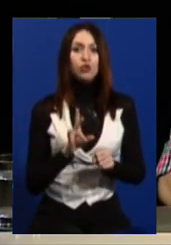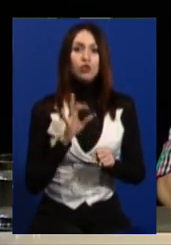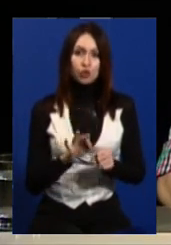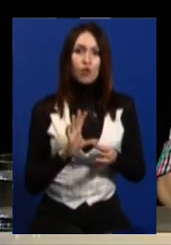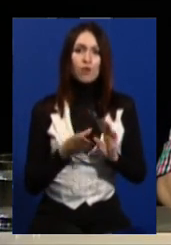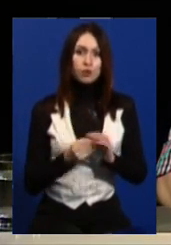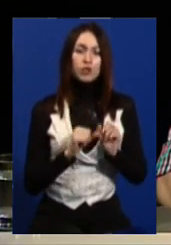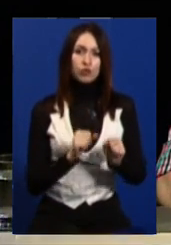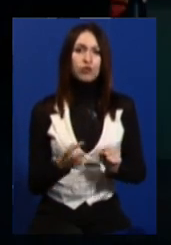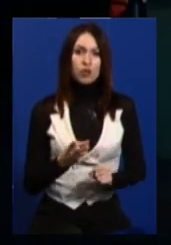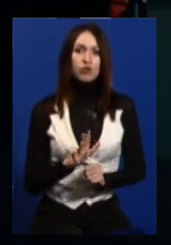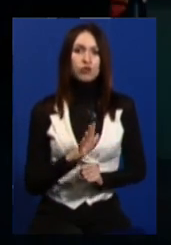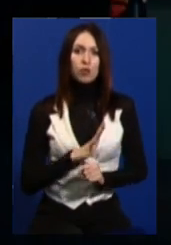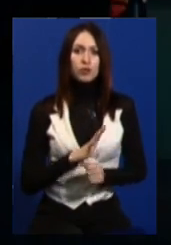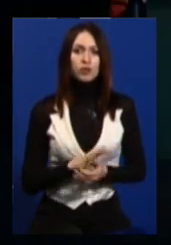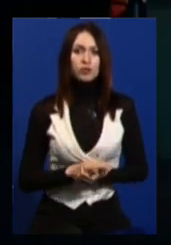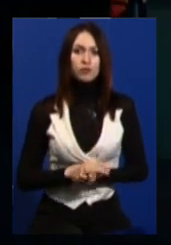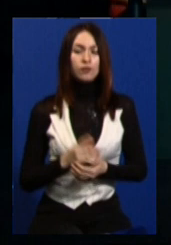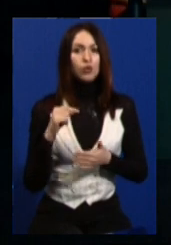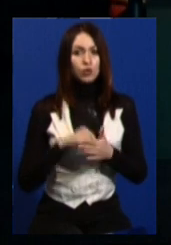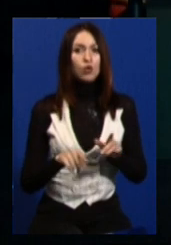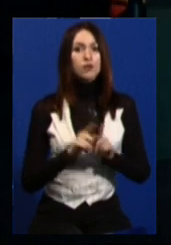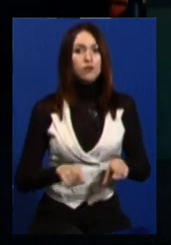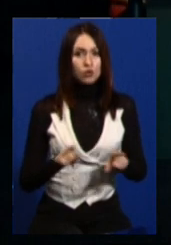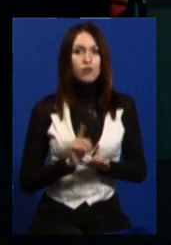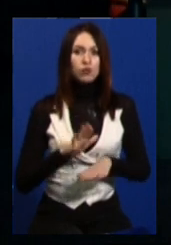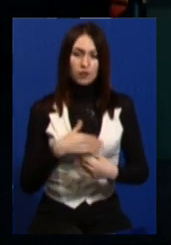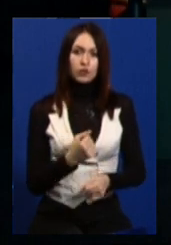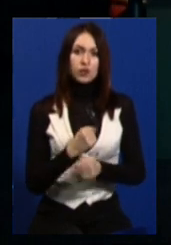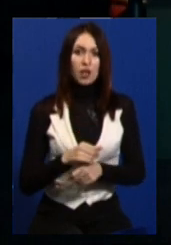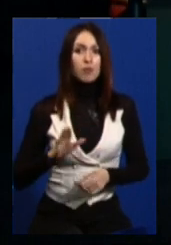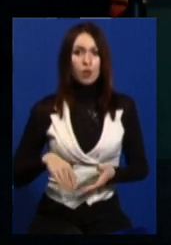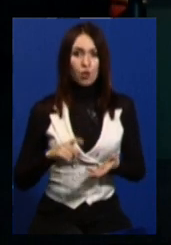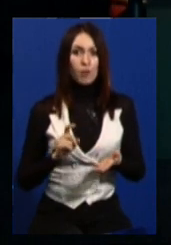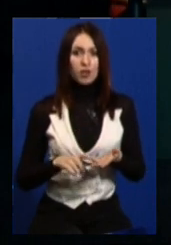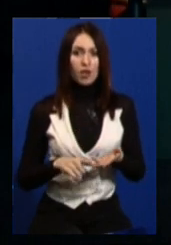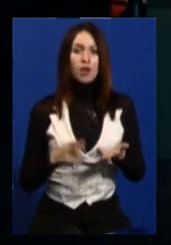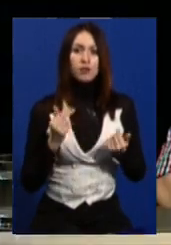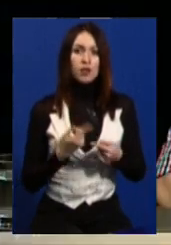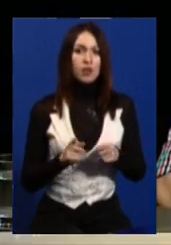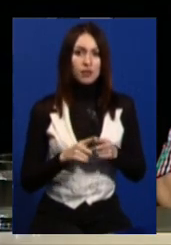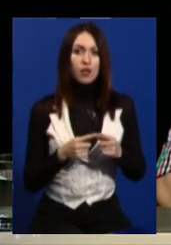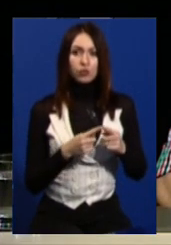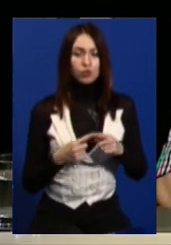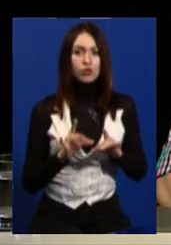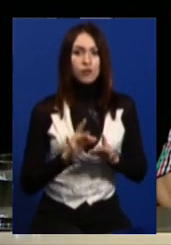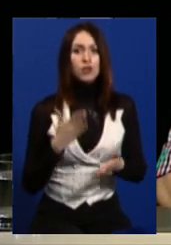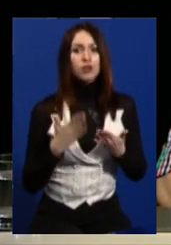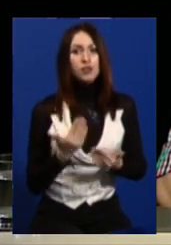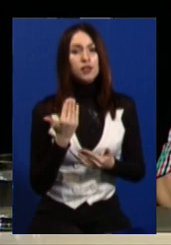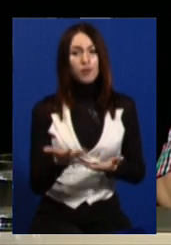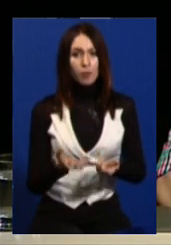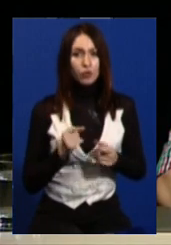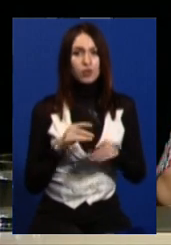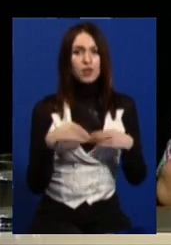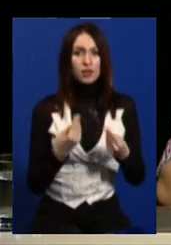защита после этого должна быть. Тобто все одно радите зробити потім аналіз? Чи не радите? Достовірна інформація. То есть, если вы получаете